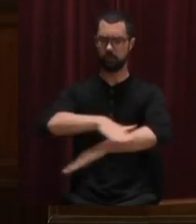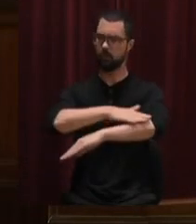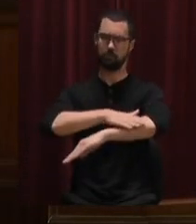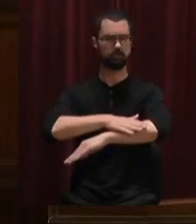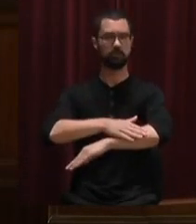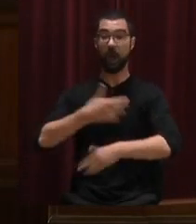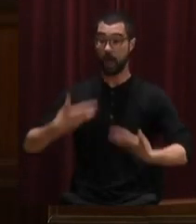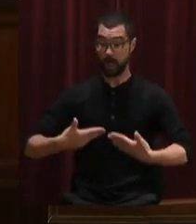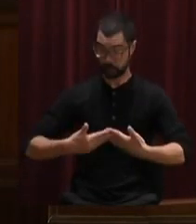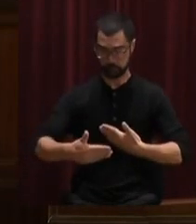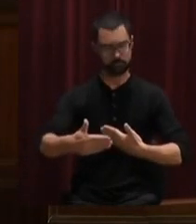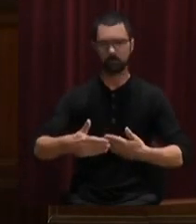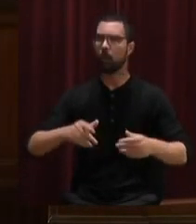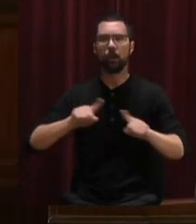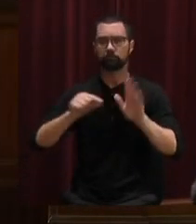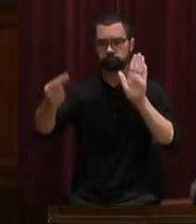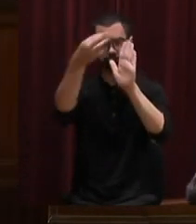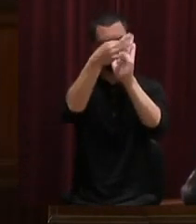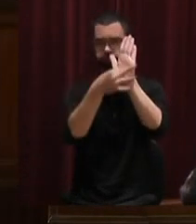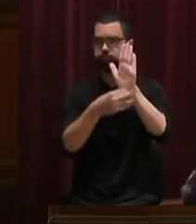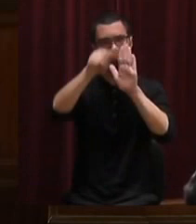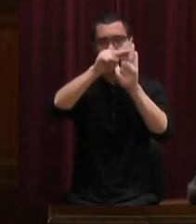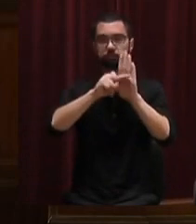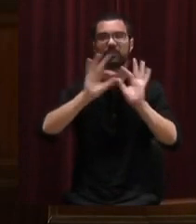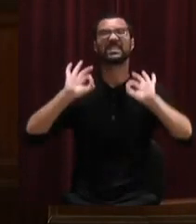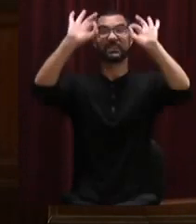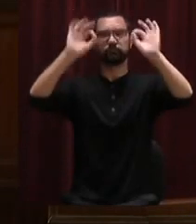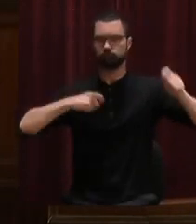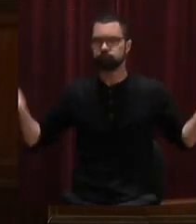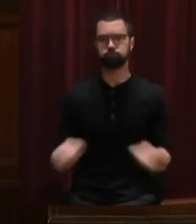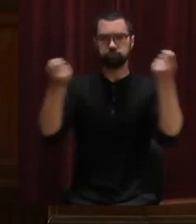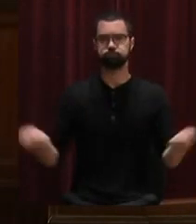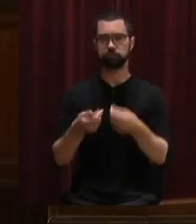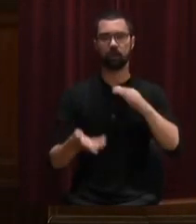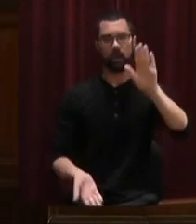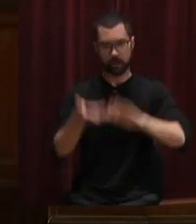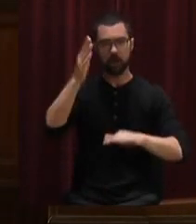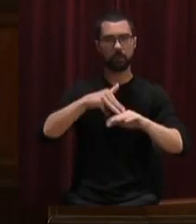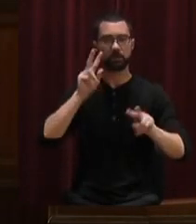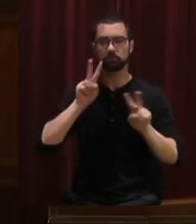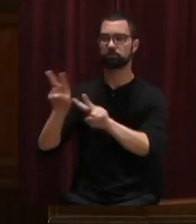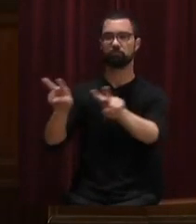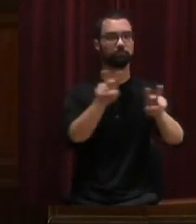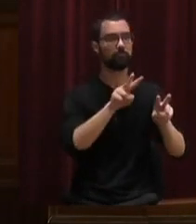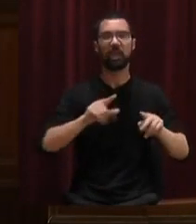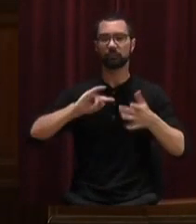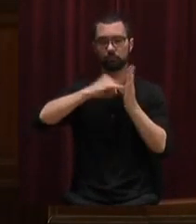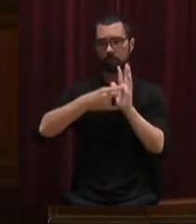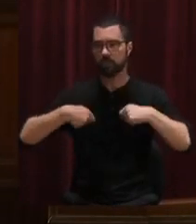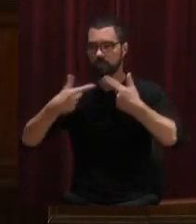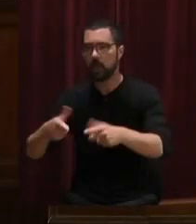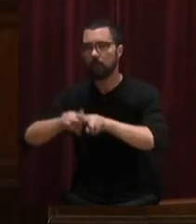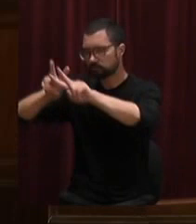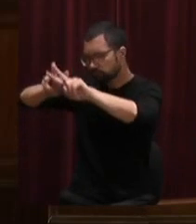mesures extraordinàries destinades a afavorir l'accés a una llar, amb un observatori que ens ha de permetre radiografiar el mercat